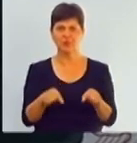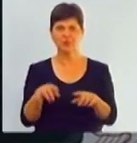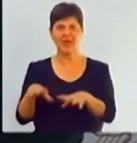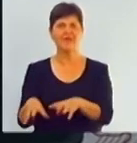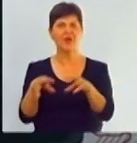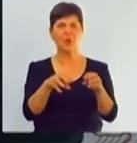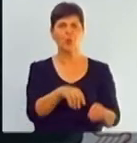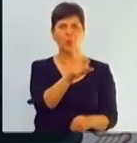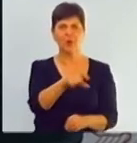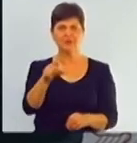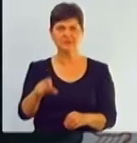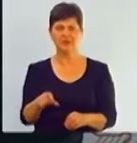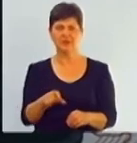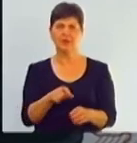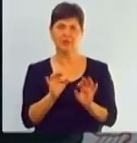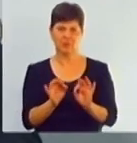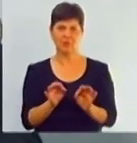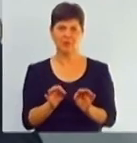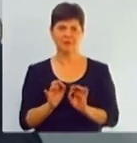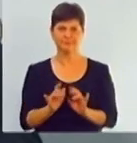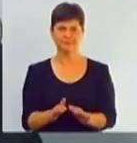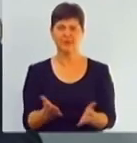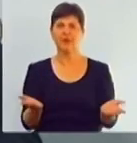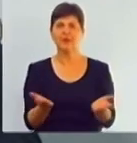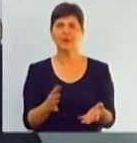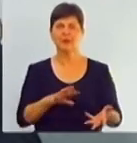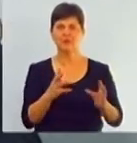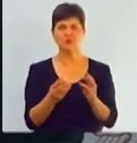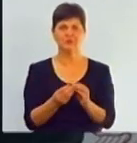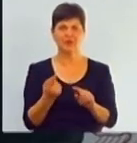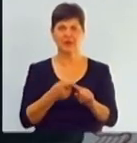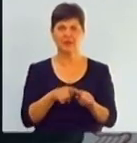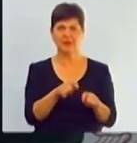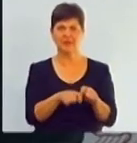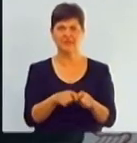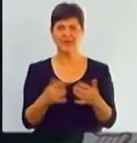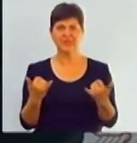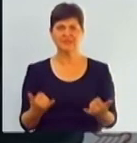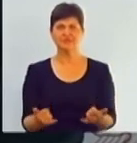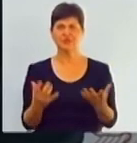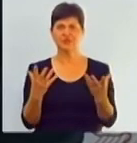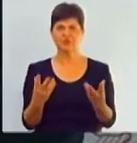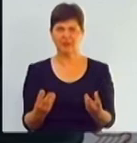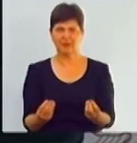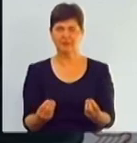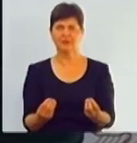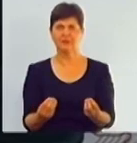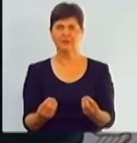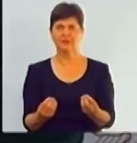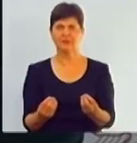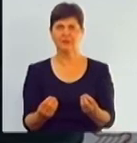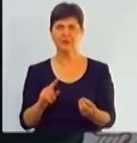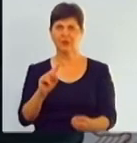проходить у нормальному руслі. А які результати таких перевірок? На сьогоднішній день, з 2